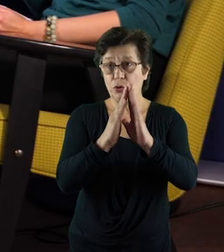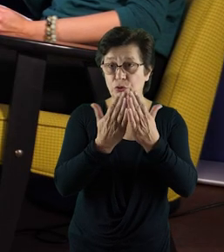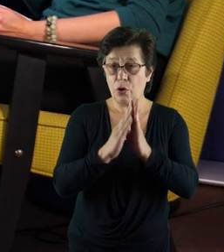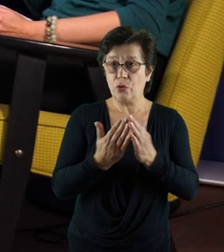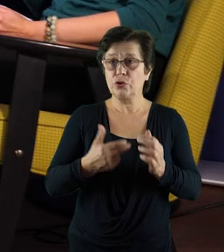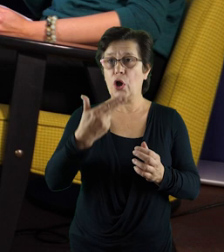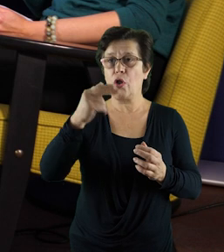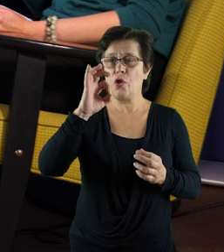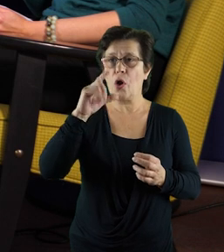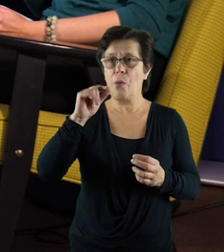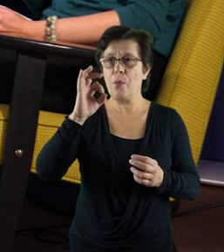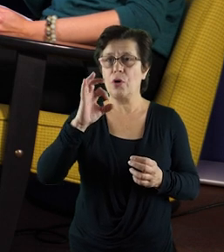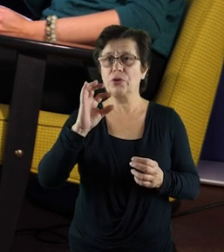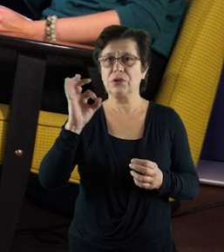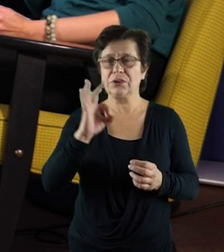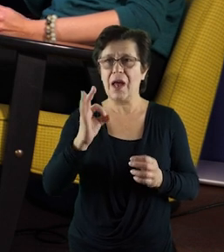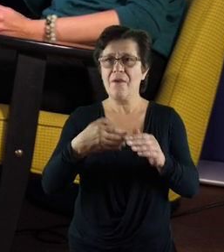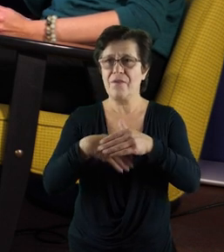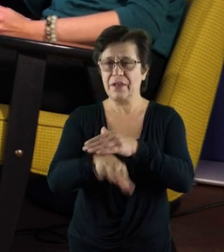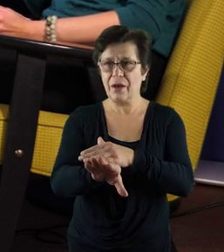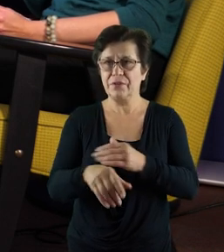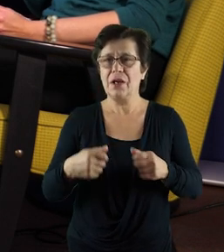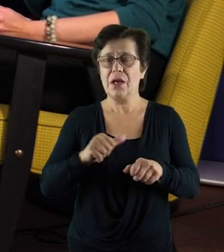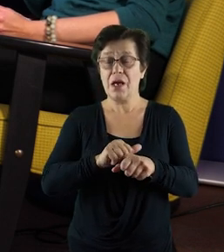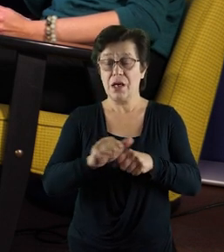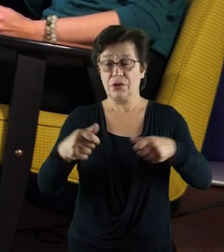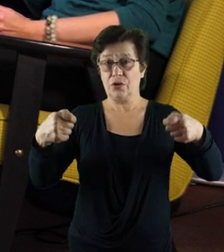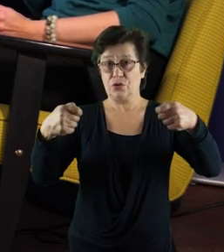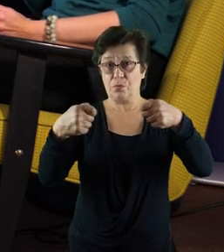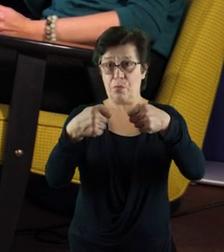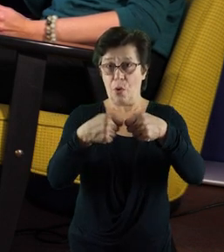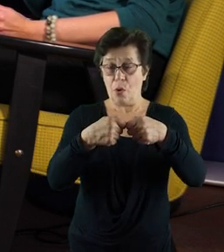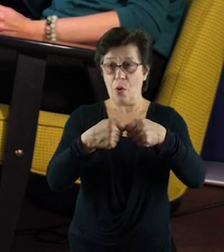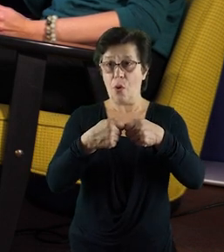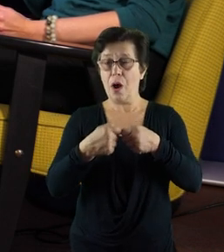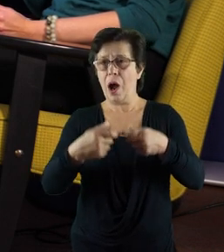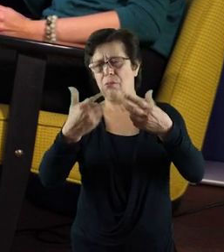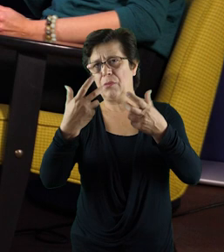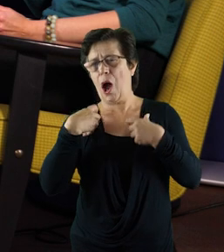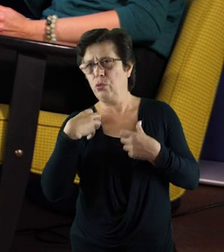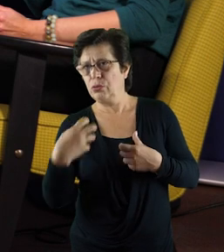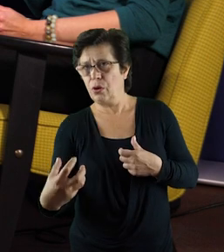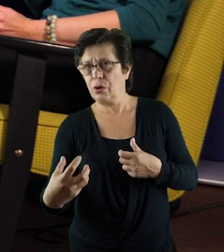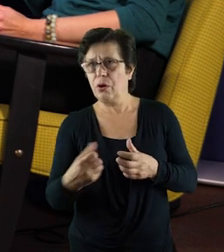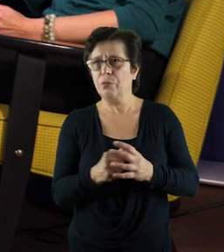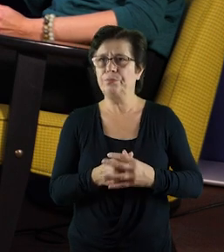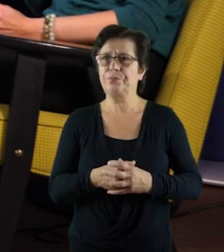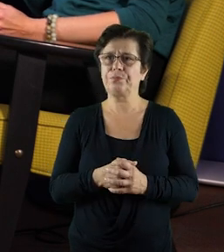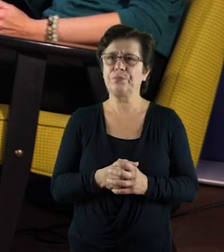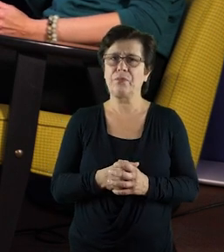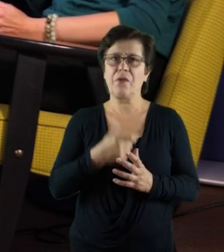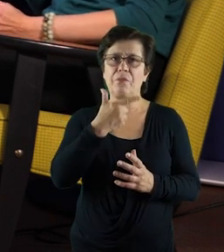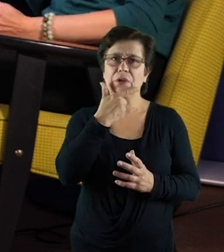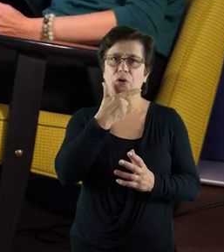Topos, Twórczość i Wydawca. Jest współautorką i współprowadzącą program literacki Gadające Głowy w TVP